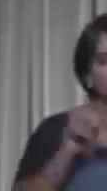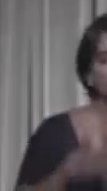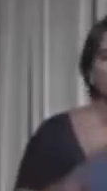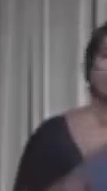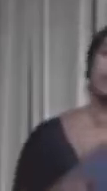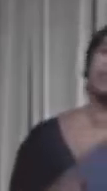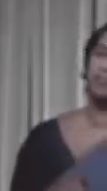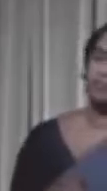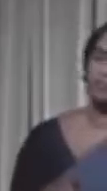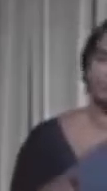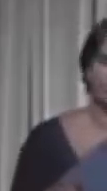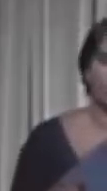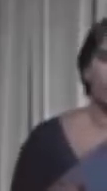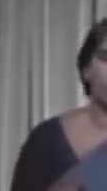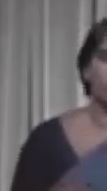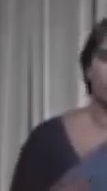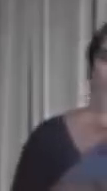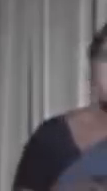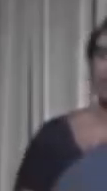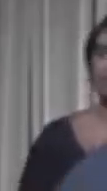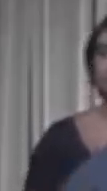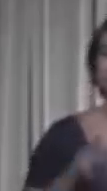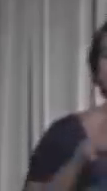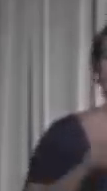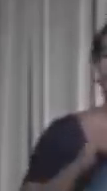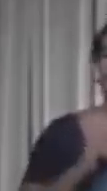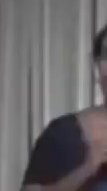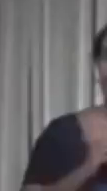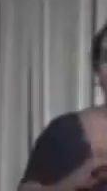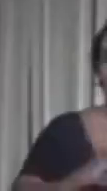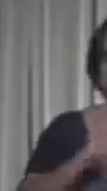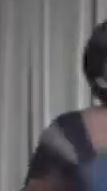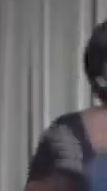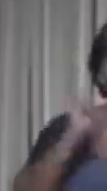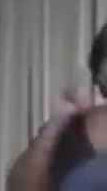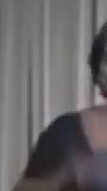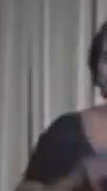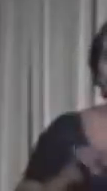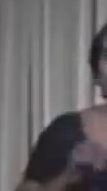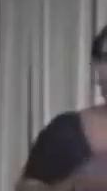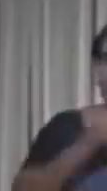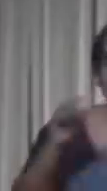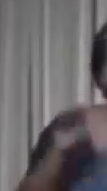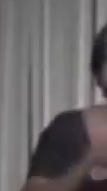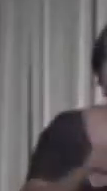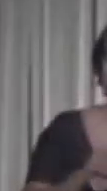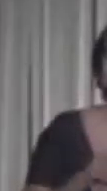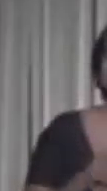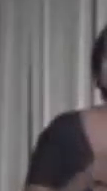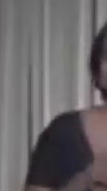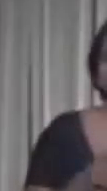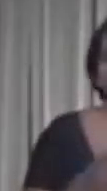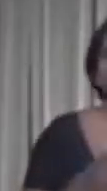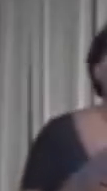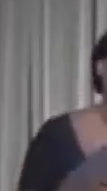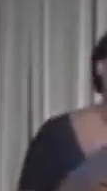நீங்கள் மிக ஆழமாக சிந்திக்க வேண்டும். எனவே இந்த நாடு எல்லோருக்கும் சொந்தமான நாடு, பௌத்தர்களுக்கும் இந்துக்களுக்கும் கத்தோலிக்கர்களுக்கும்